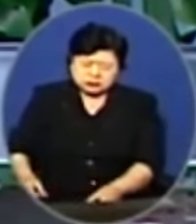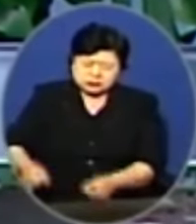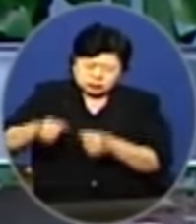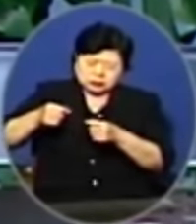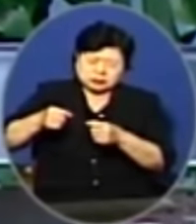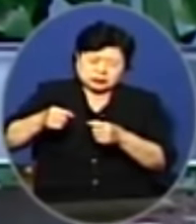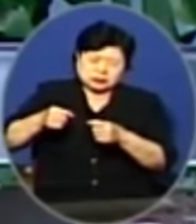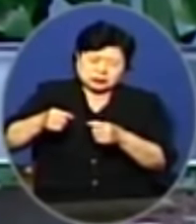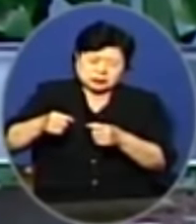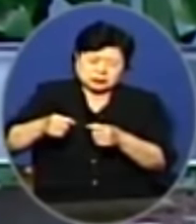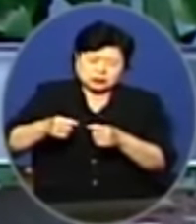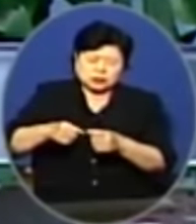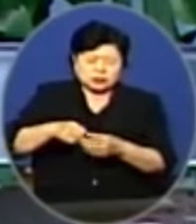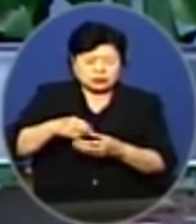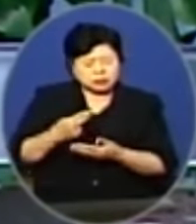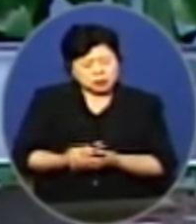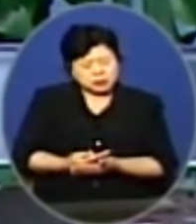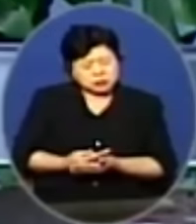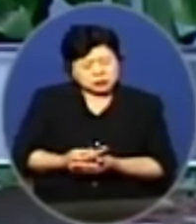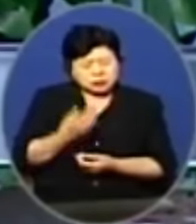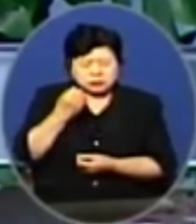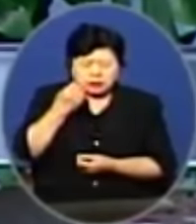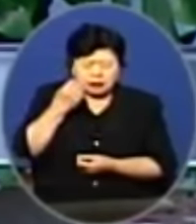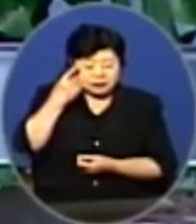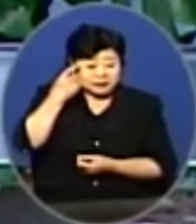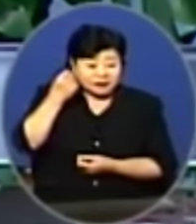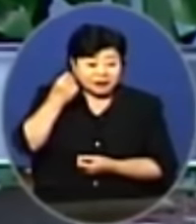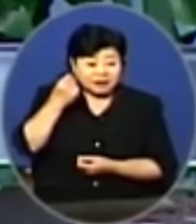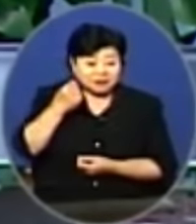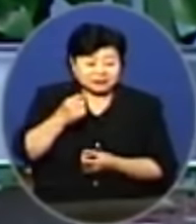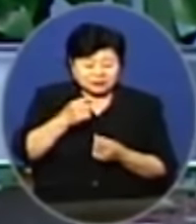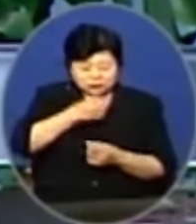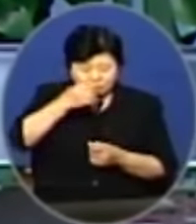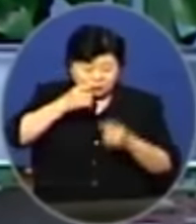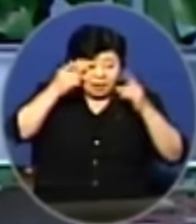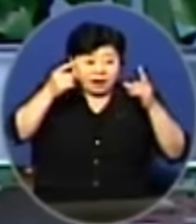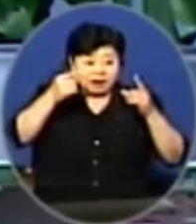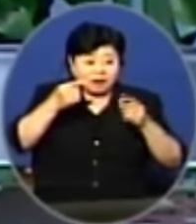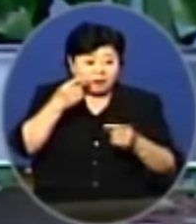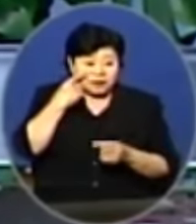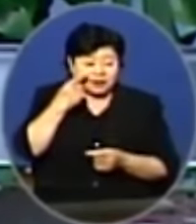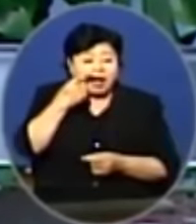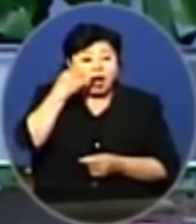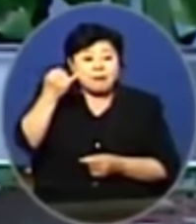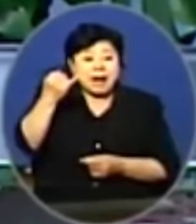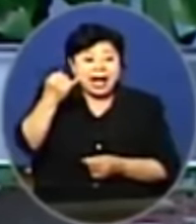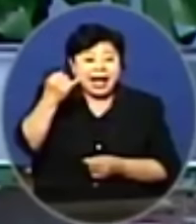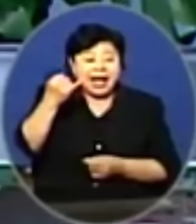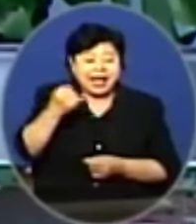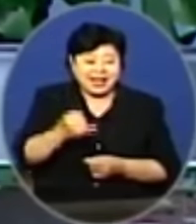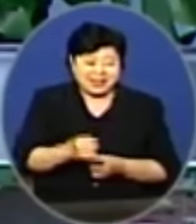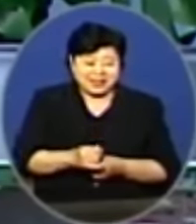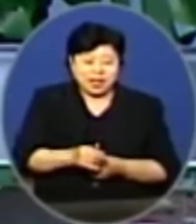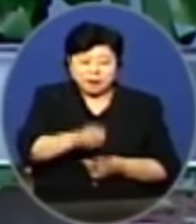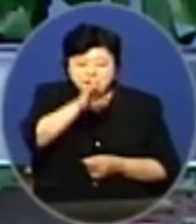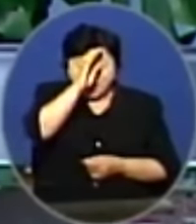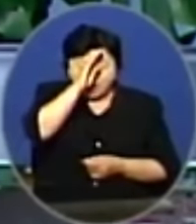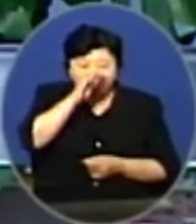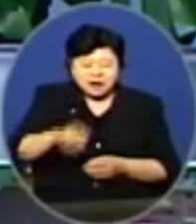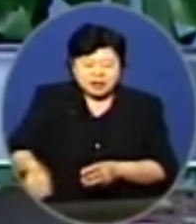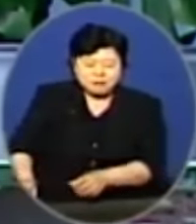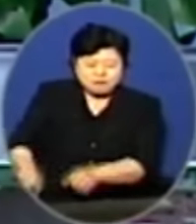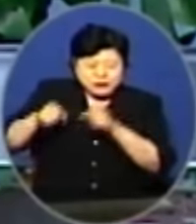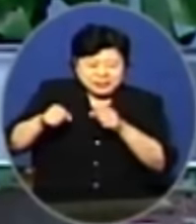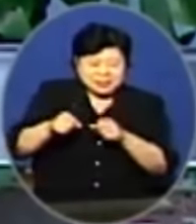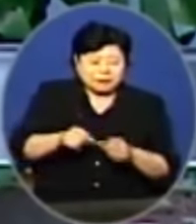졌다고 기도하는데 내가 고생을 하냐. 그걸 보고 난 다음 어머니 가서, 어머니